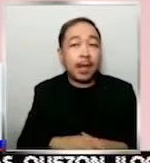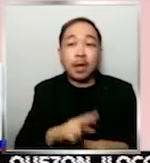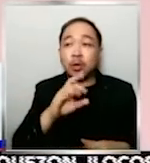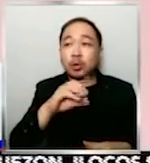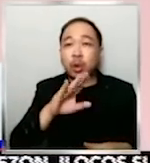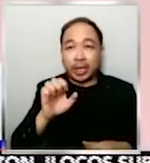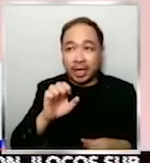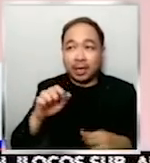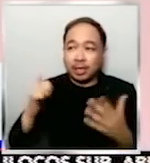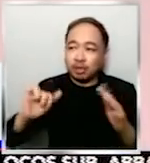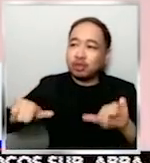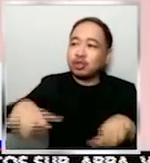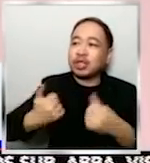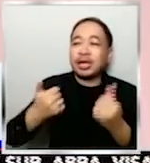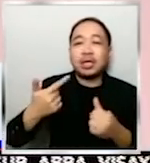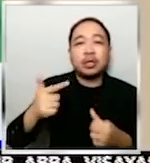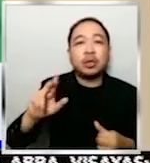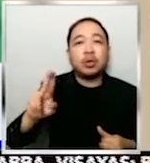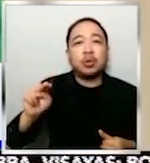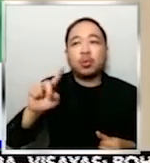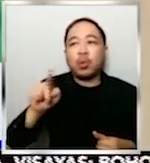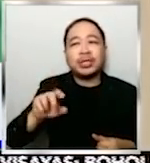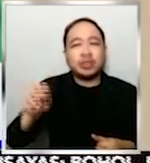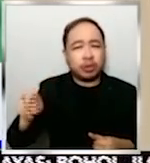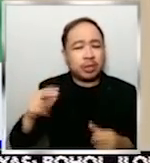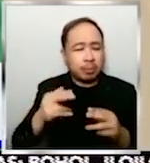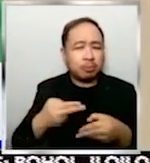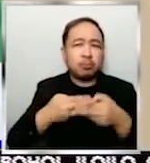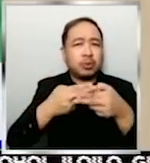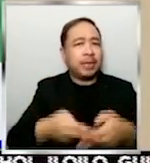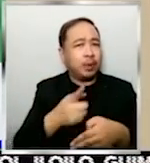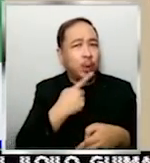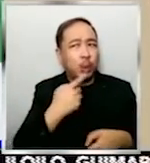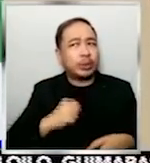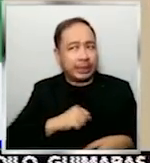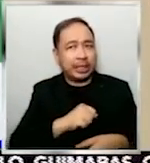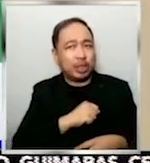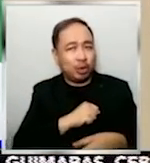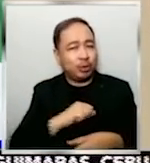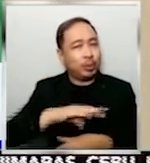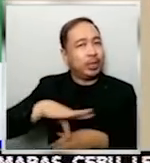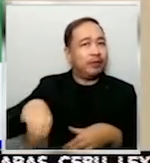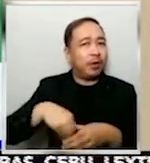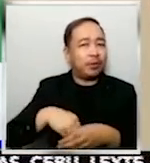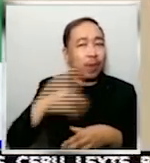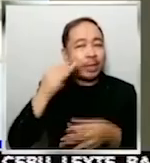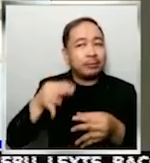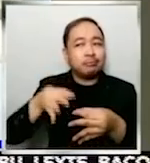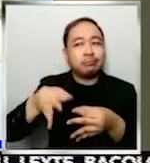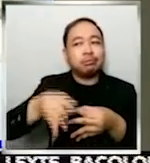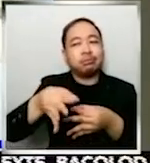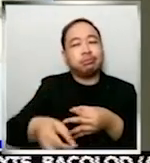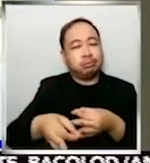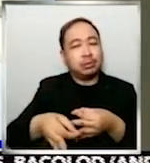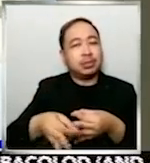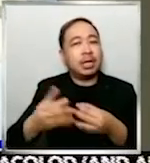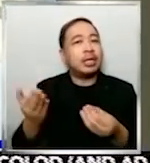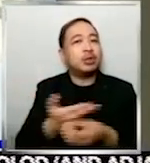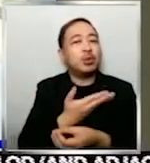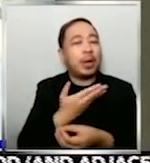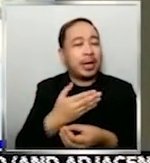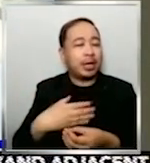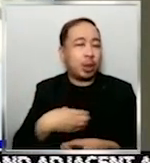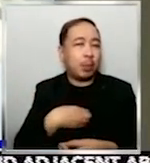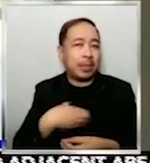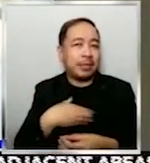na pangalanan ang senador na sinasabi niyang may kaugnayan umano sa pagkaantalan ng desisyon sa disqualification case ni dating senador Bongbong